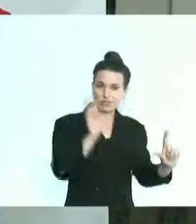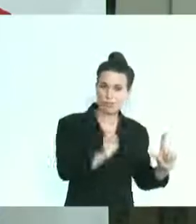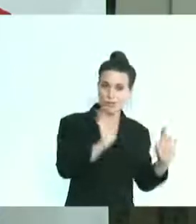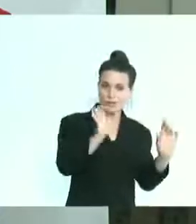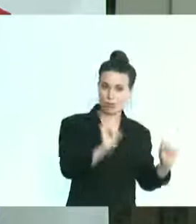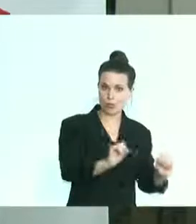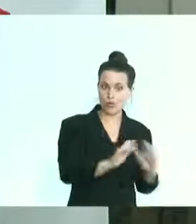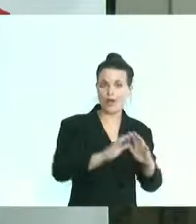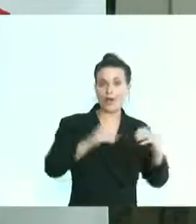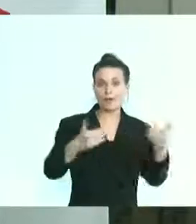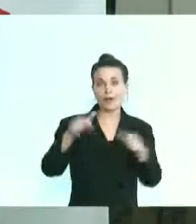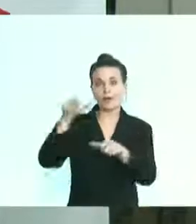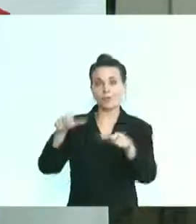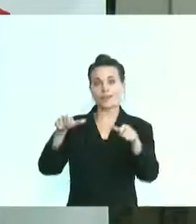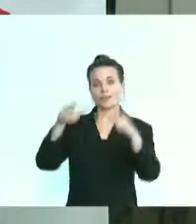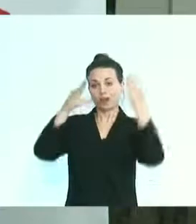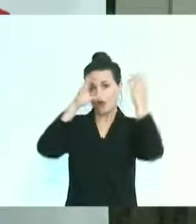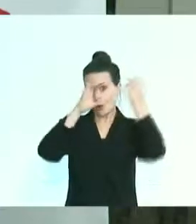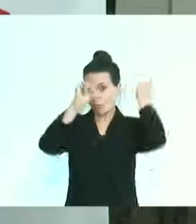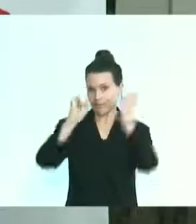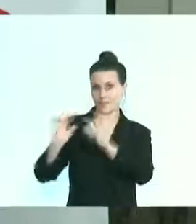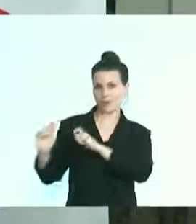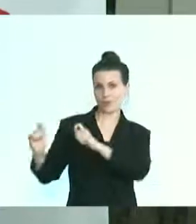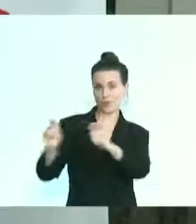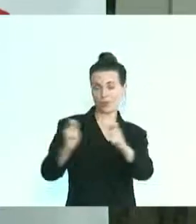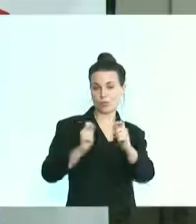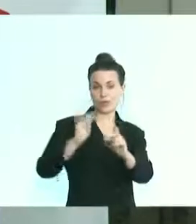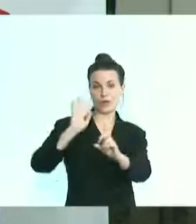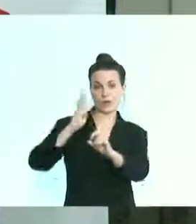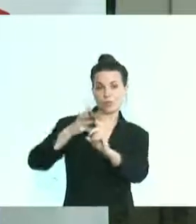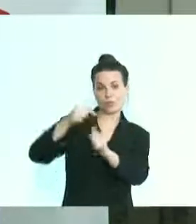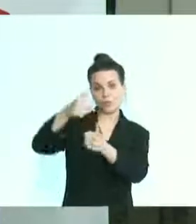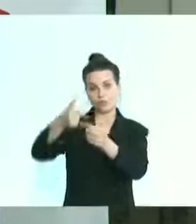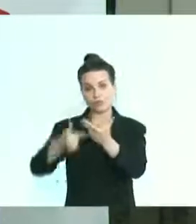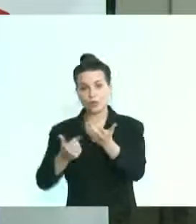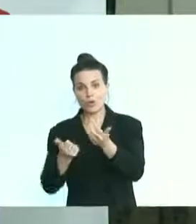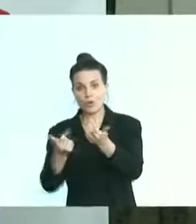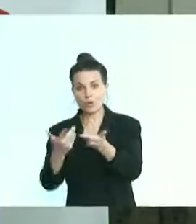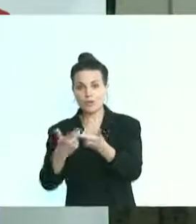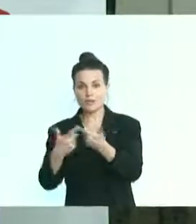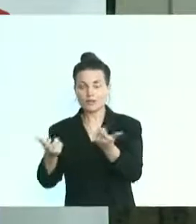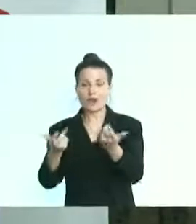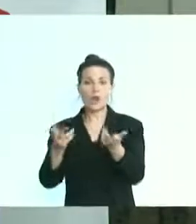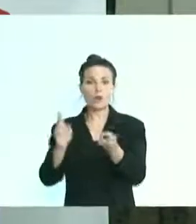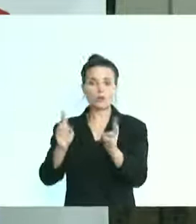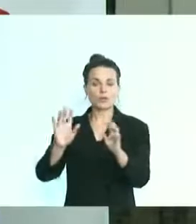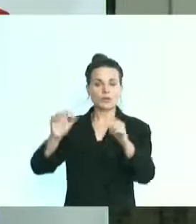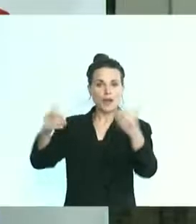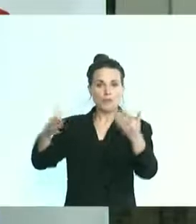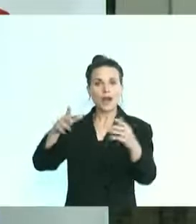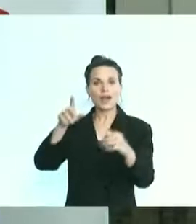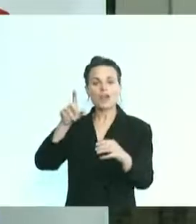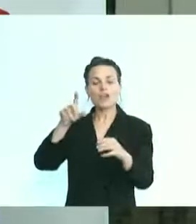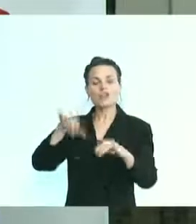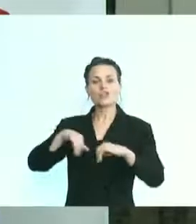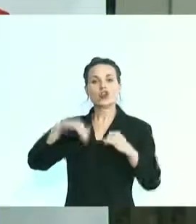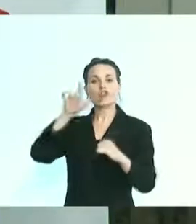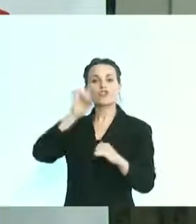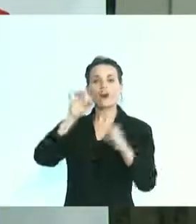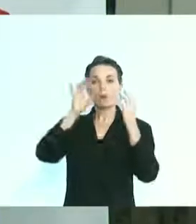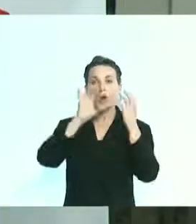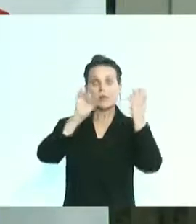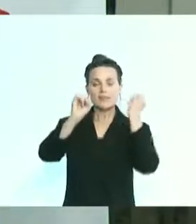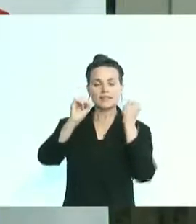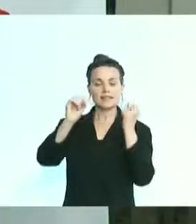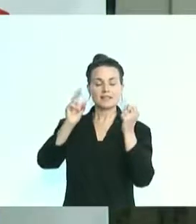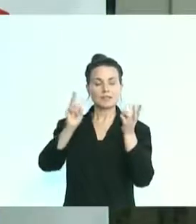le nombre de missions qu'ils auront réalisées. Mais on laissera peut-être la parole justement à nos deux ambassadrices, si elles veulent témoigner sur ce qu'elles ont fait, comment elles ont